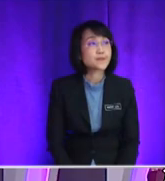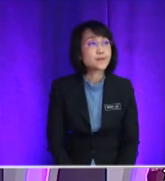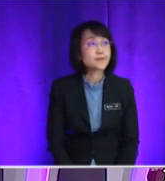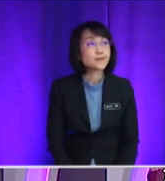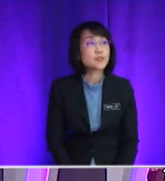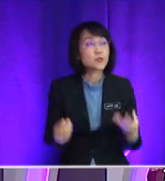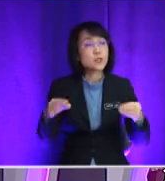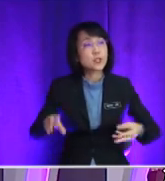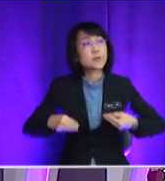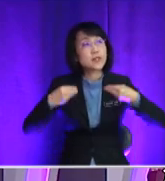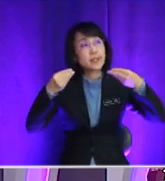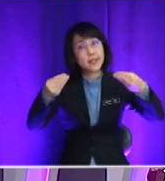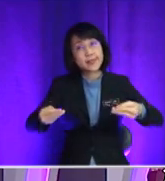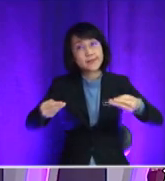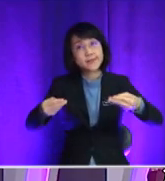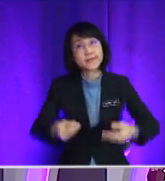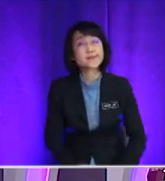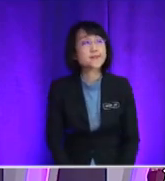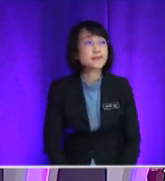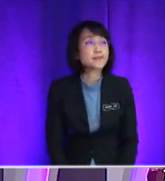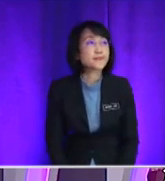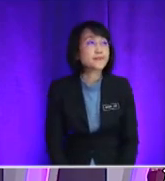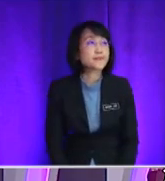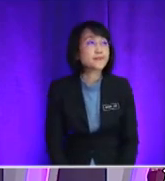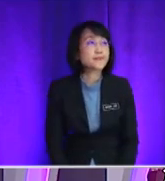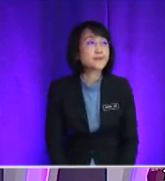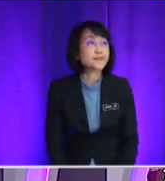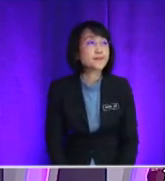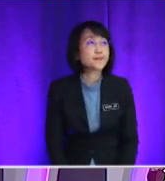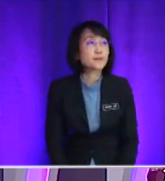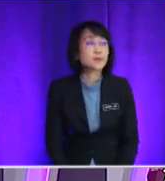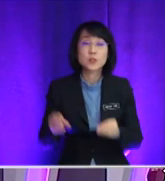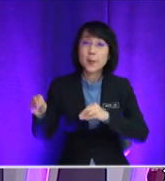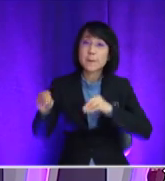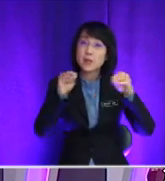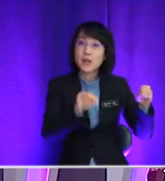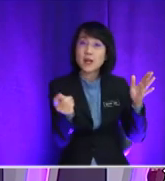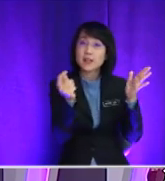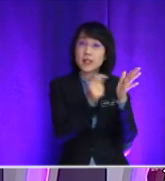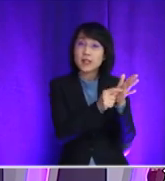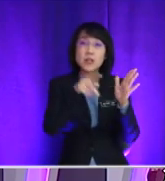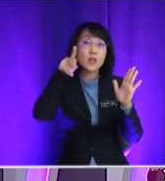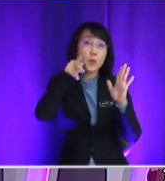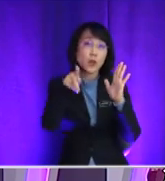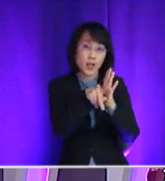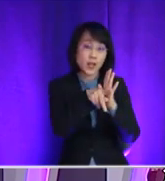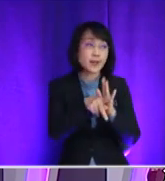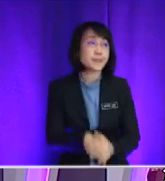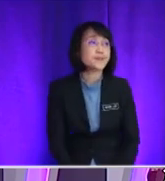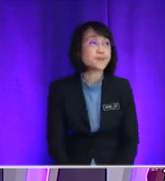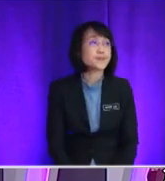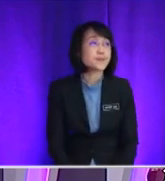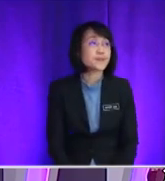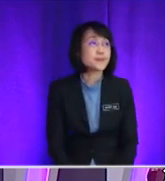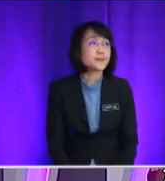diberikan diberikan apa telah dipindahkan tanda pola dipindahkan tanda pola